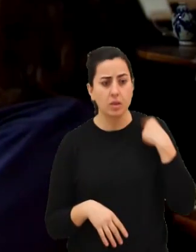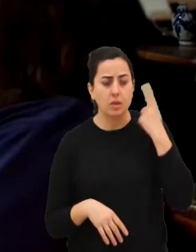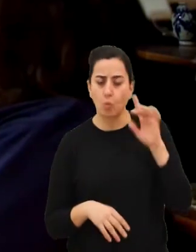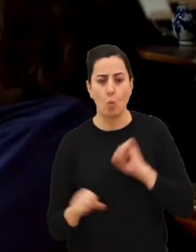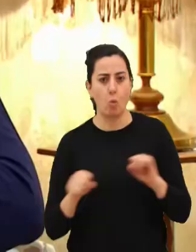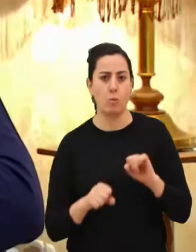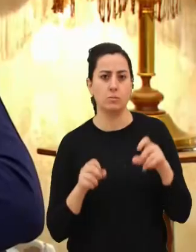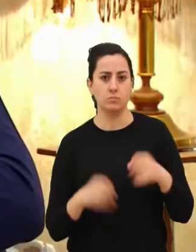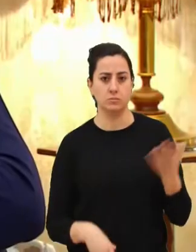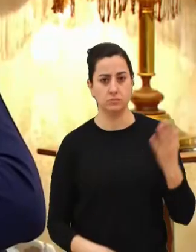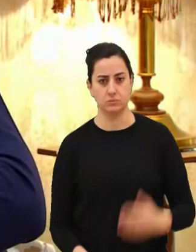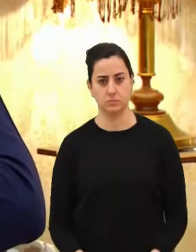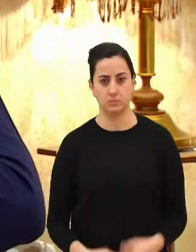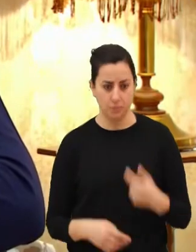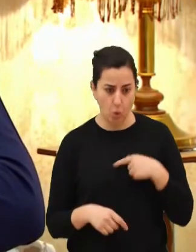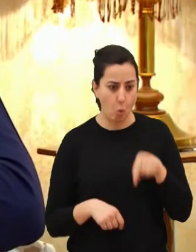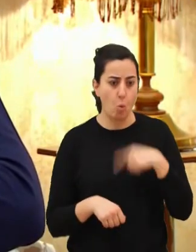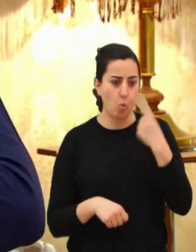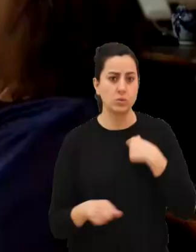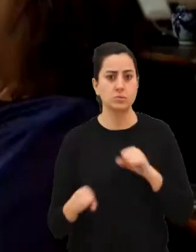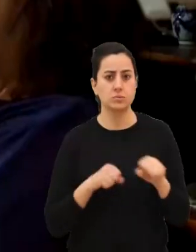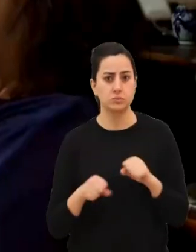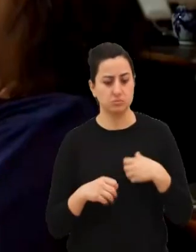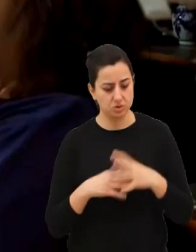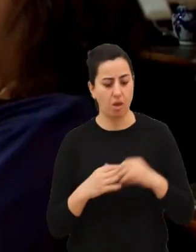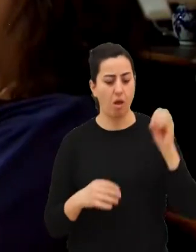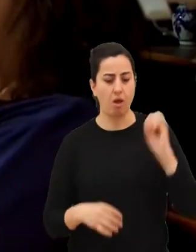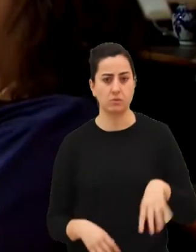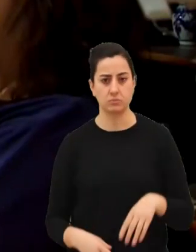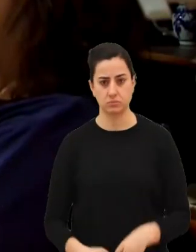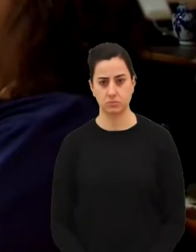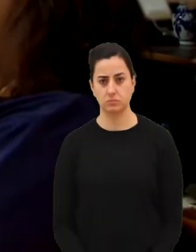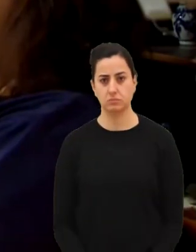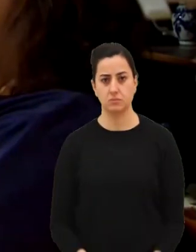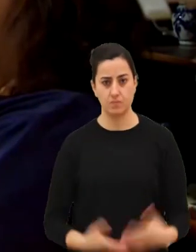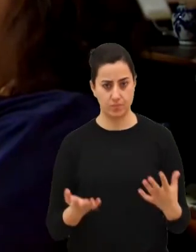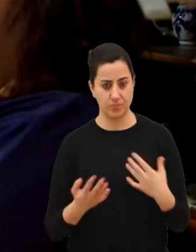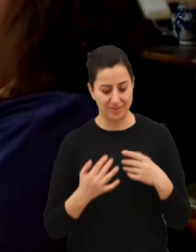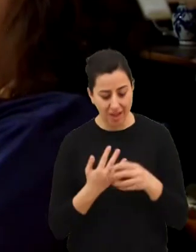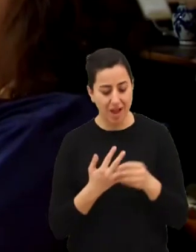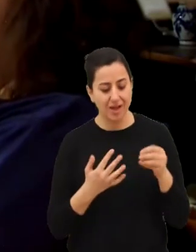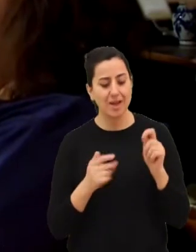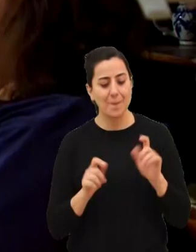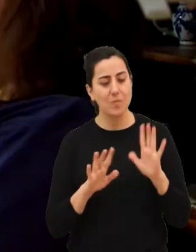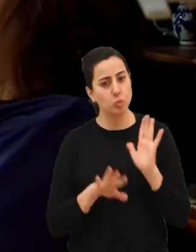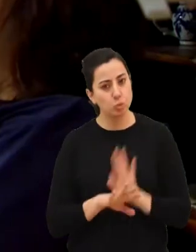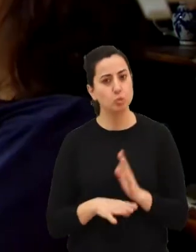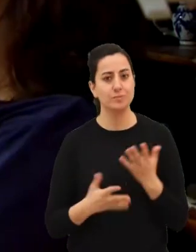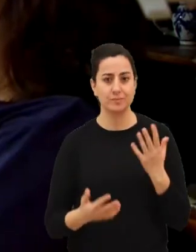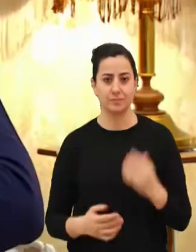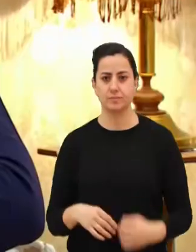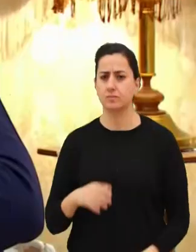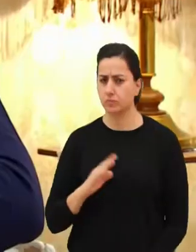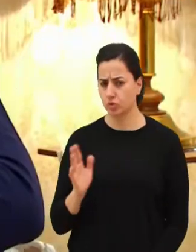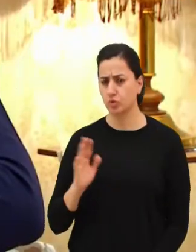beni. Ben de ona kızdım zaten. Çıkardım yüzüğü. E parmağım kırılaydı çıkarmasaydım. Ayrı da. Yok